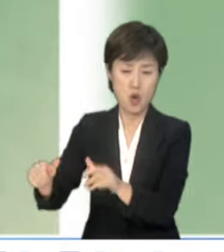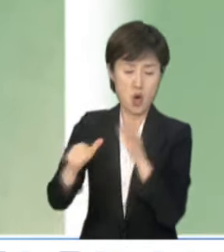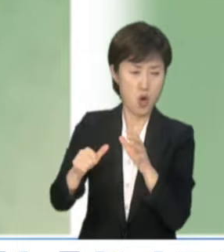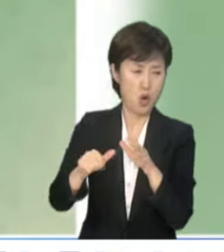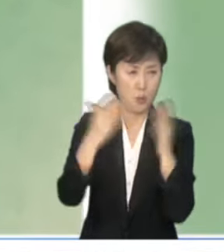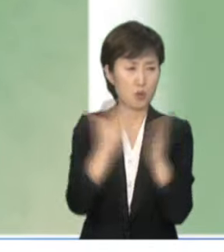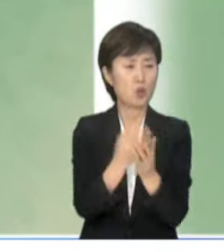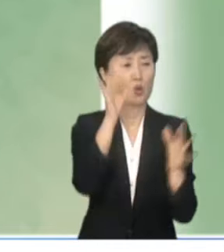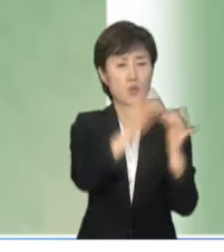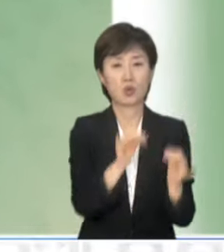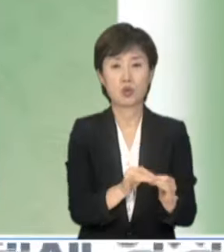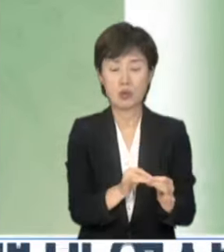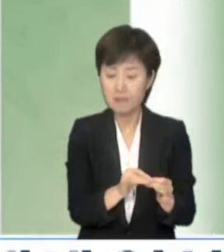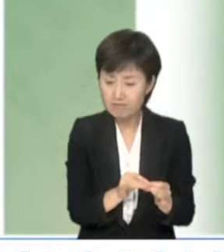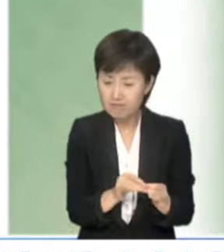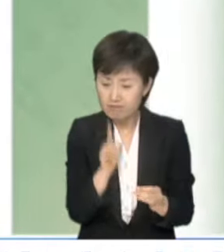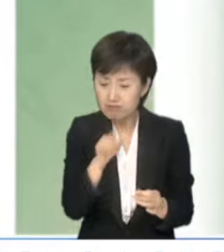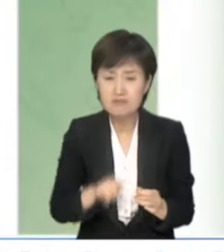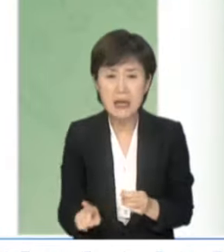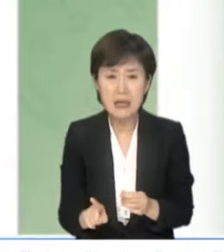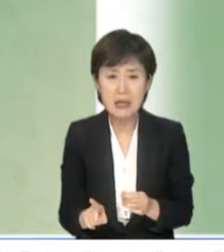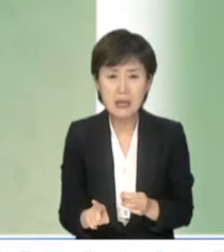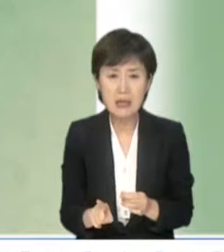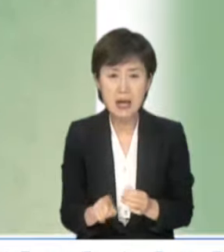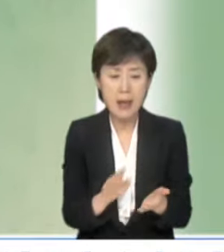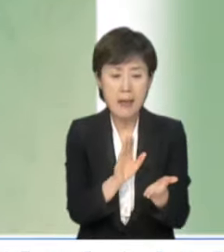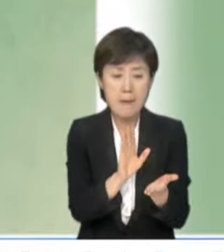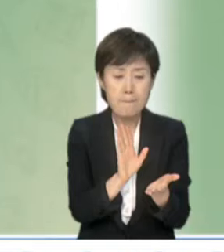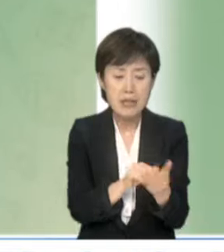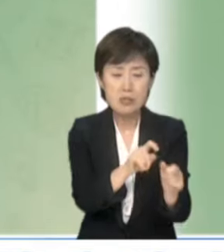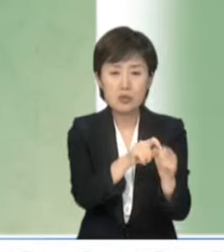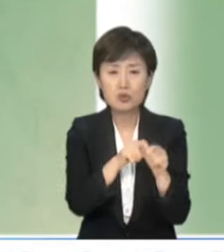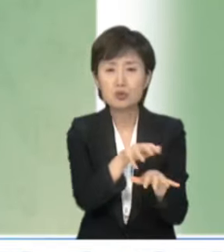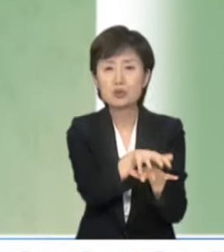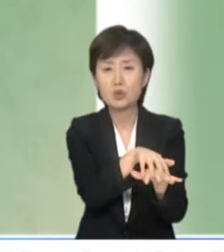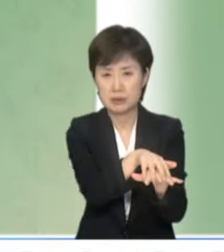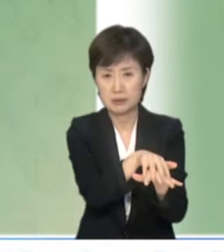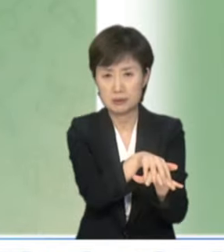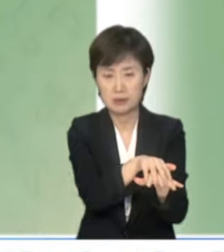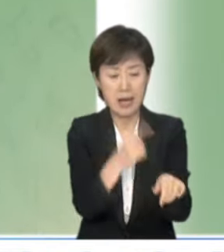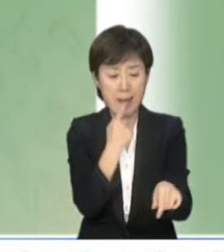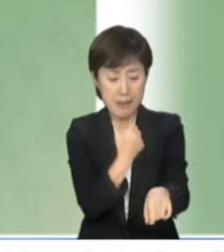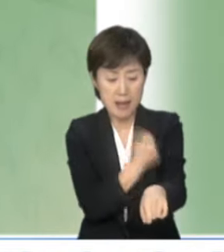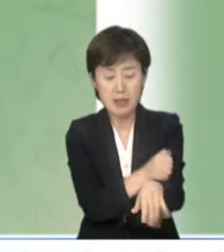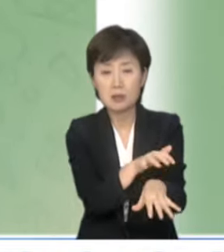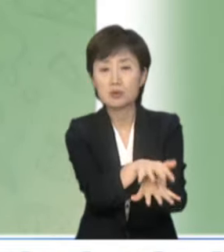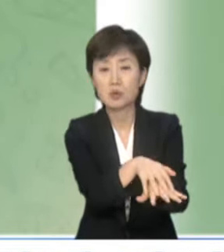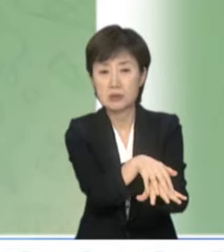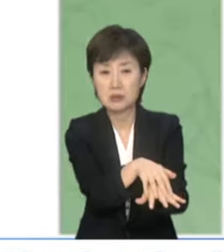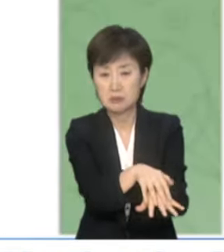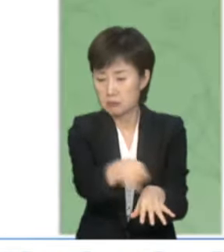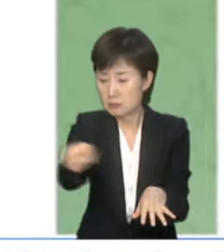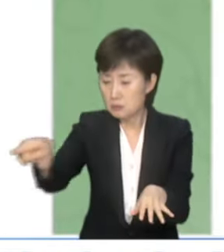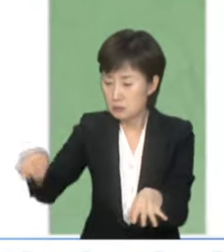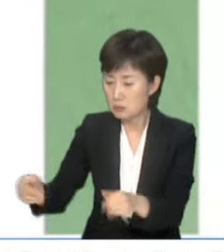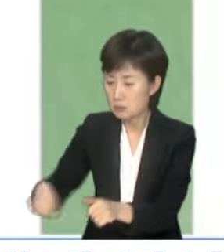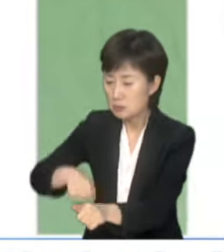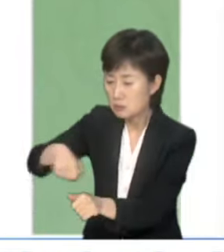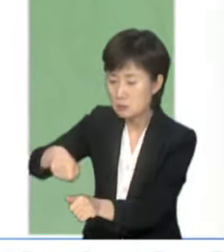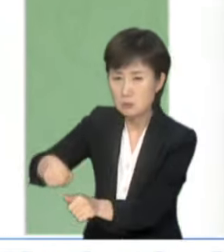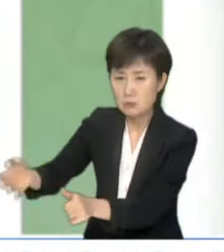이런 내용이라는 건 한마디로 마약 밀수 조직이 조직원들 이렇게 이제 마약을 유통하거나 가담한 사람들을 올가